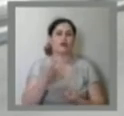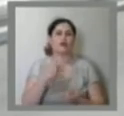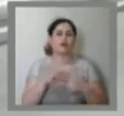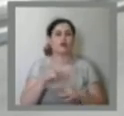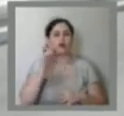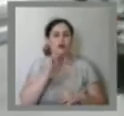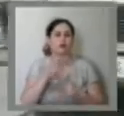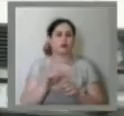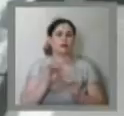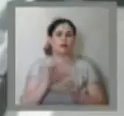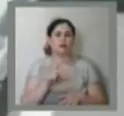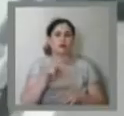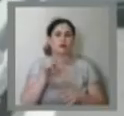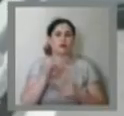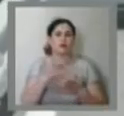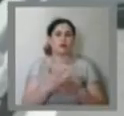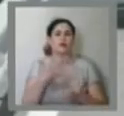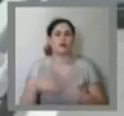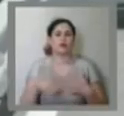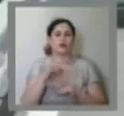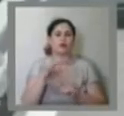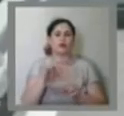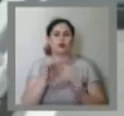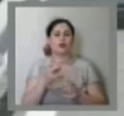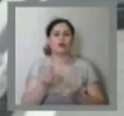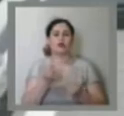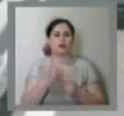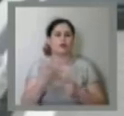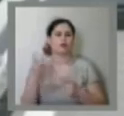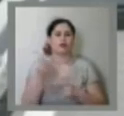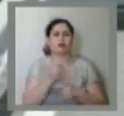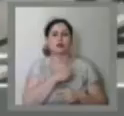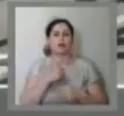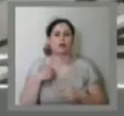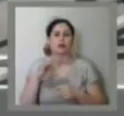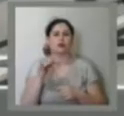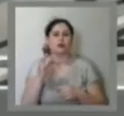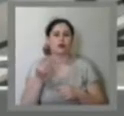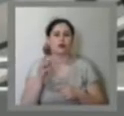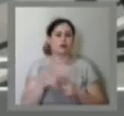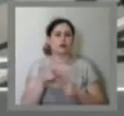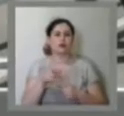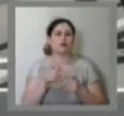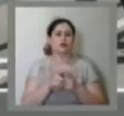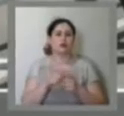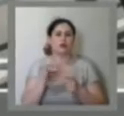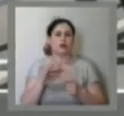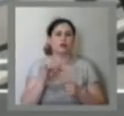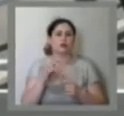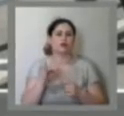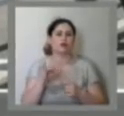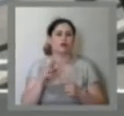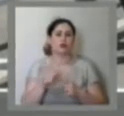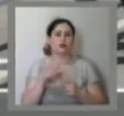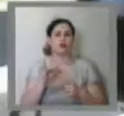здати ЗНО, є послаблення. Вони можуть не дотримуватися 2-тижневої самоізоляції. За словами начальника прес-служби прикордонного загону,